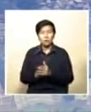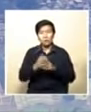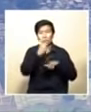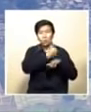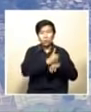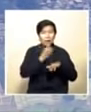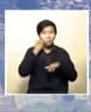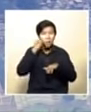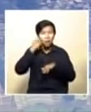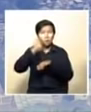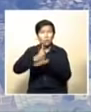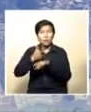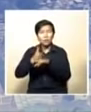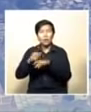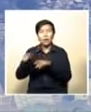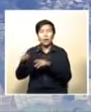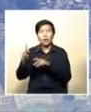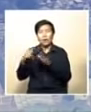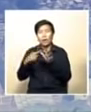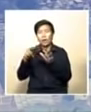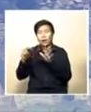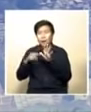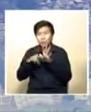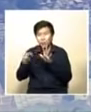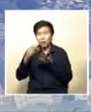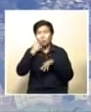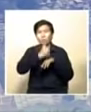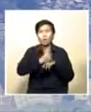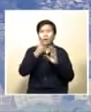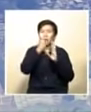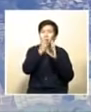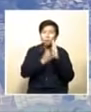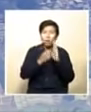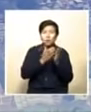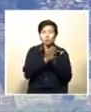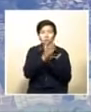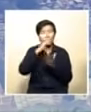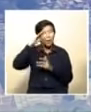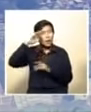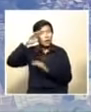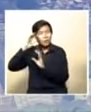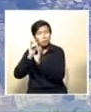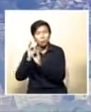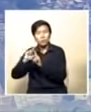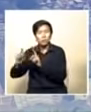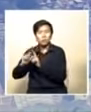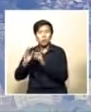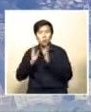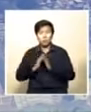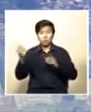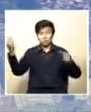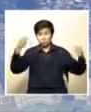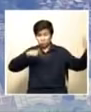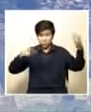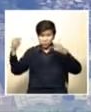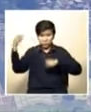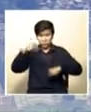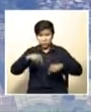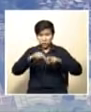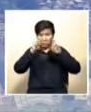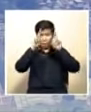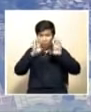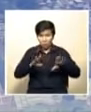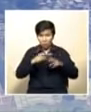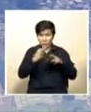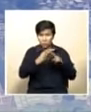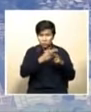านี้ที่อยู่ในภูมิลำเนาเรียกว่าโฮมควอรันทีนนะครับอย่างต่อเนื่องจริงจังนะครับอันนี้เป็นประเด็นที่เป็นสาระสำคัญปรากฏเป็นข่